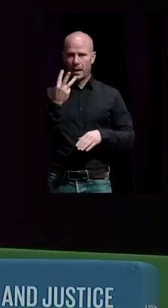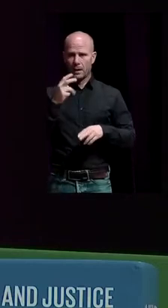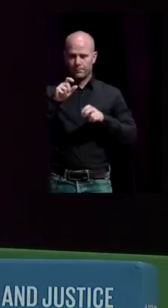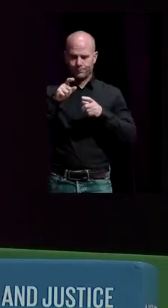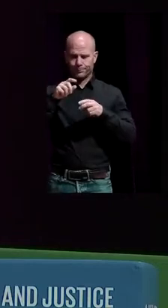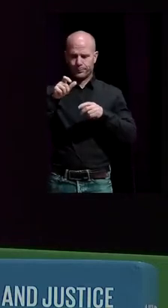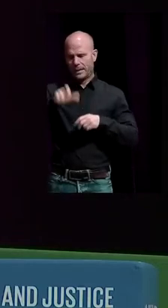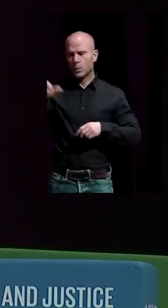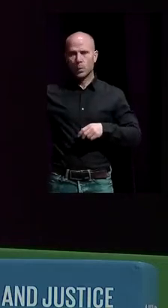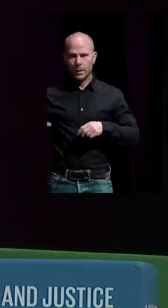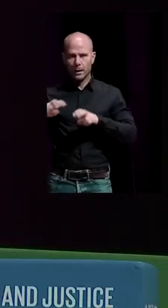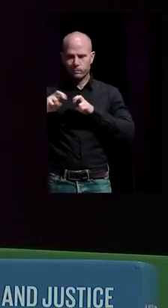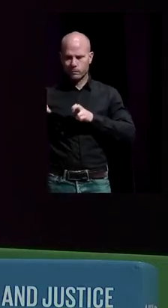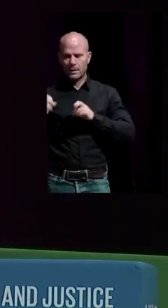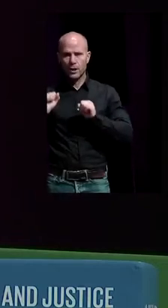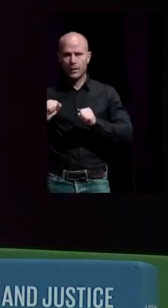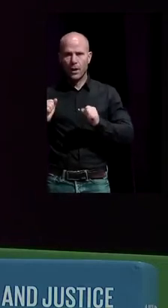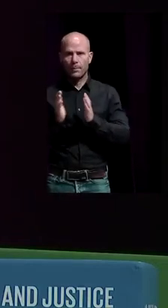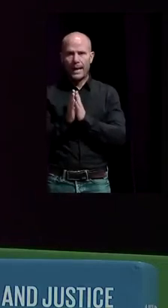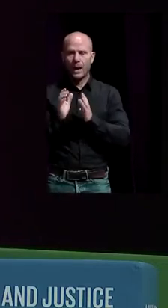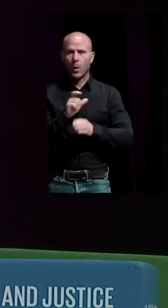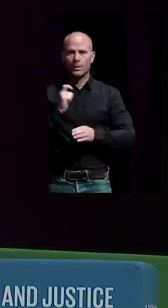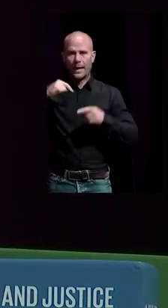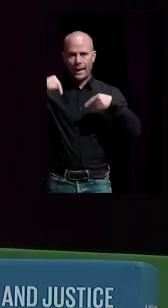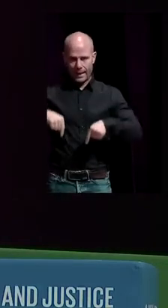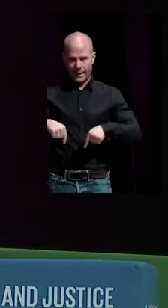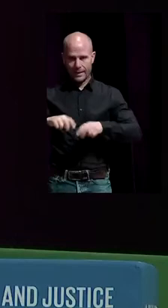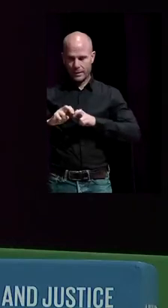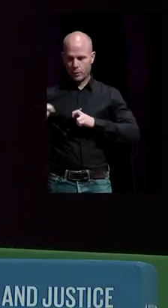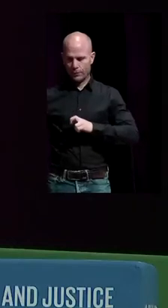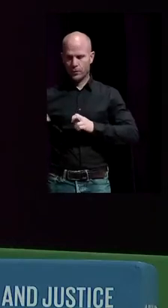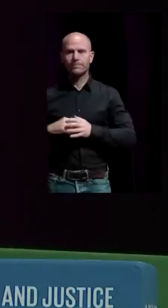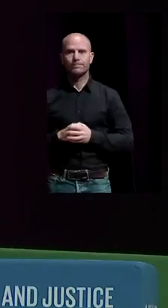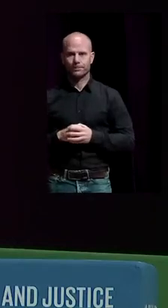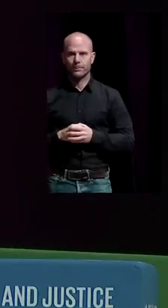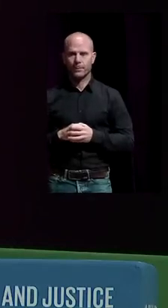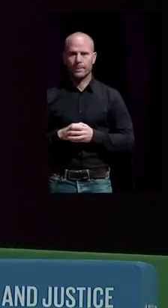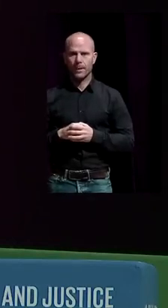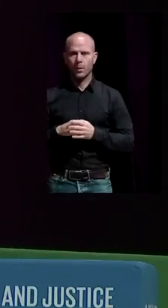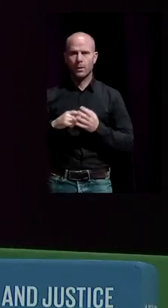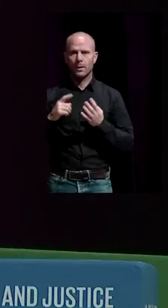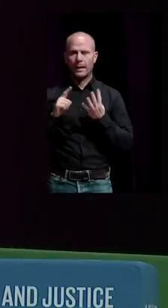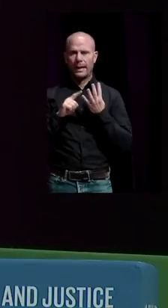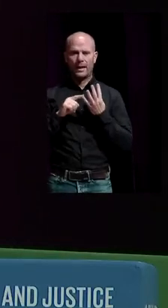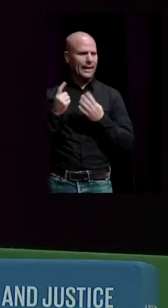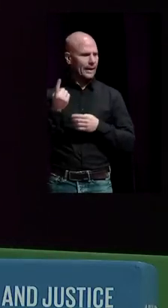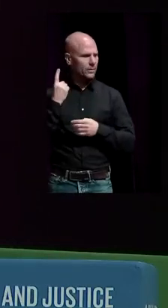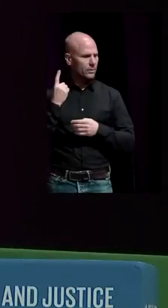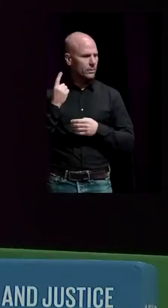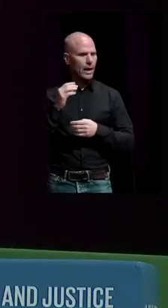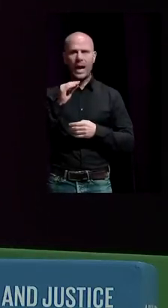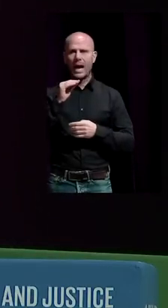som ska vara med oss här i vår soffhörna. Och en av våra panelister,